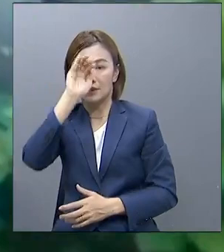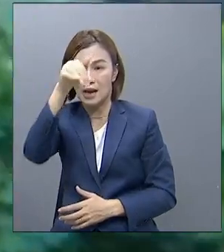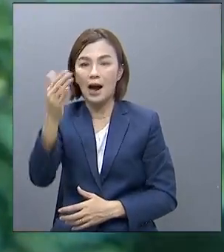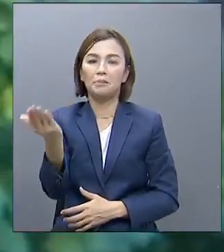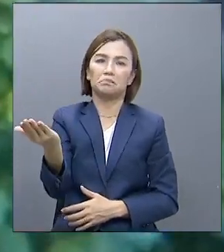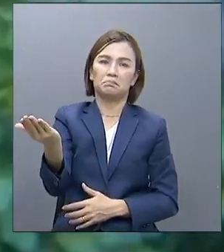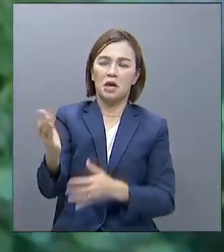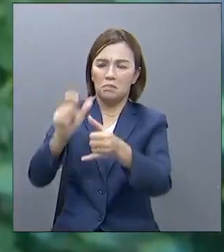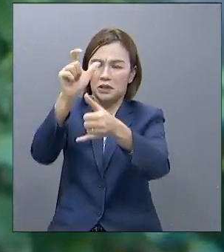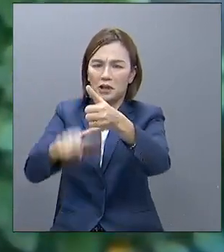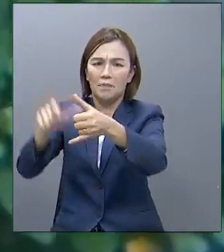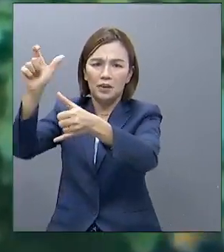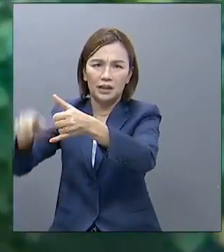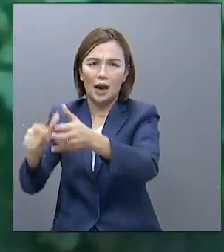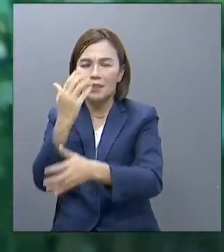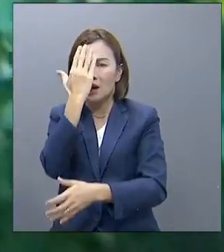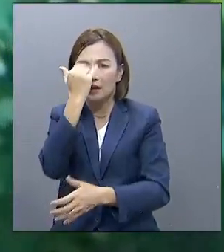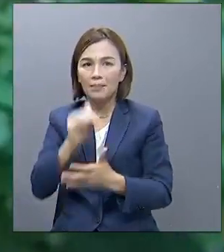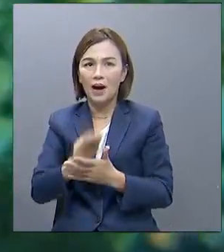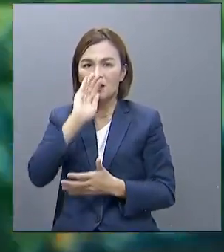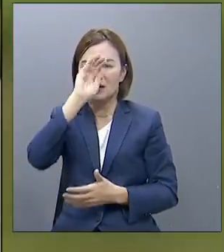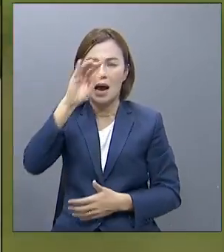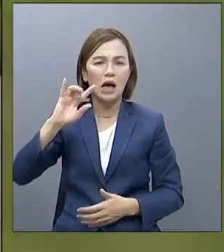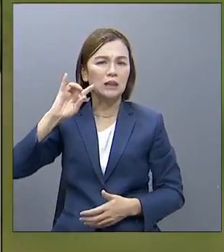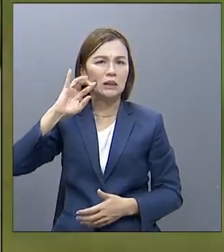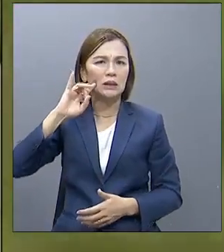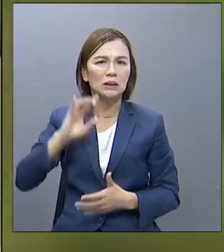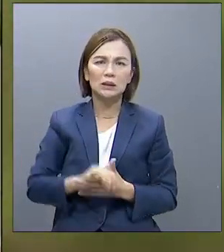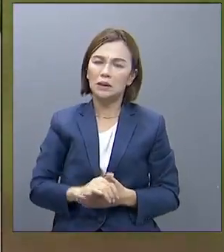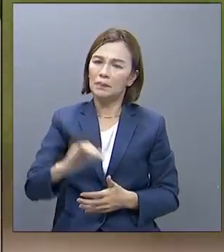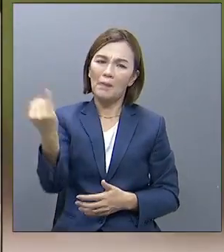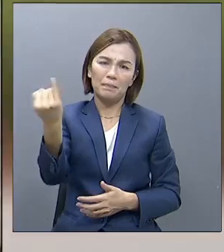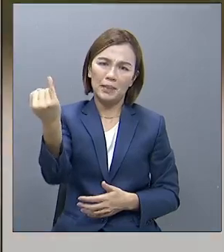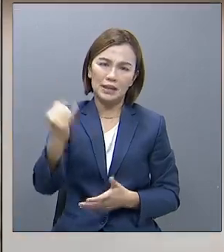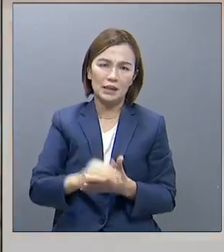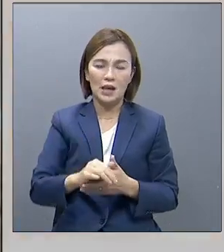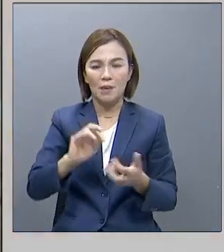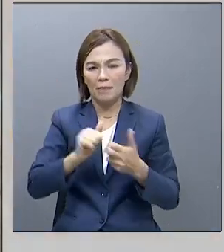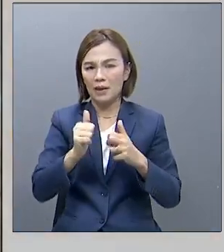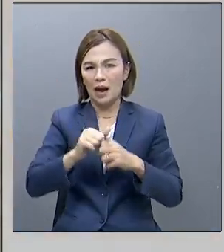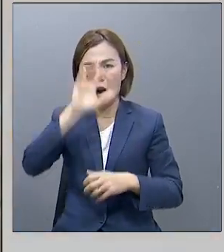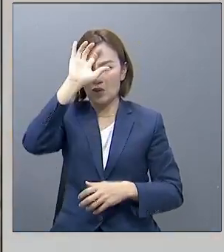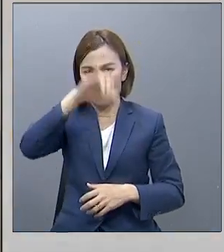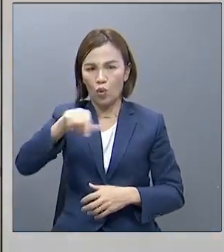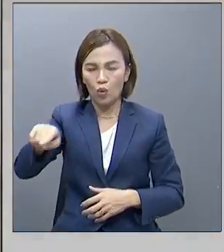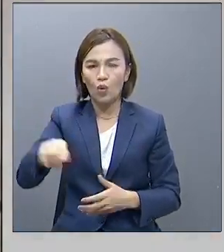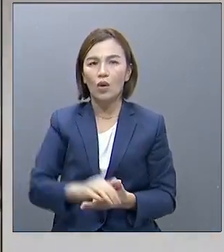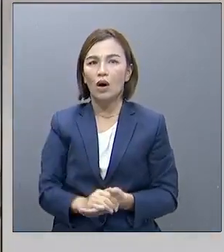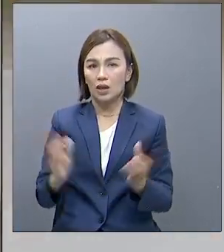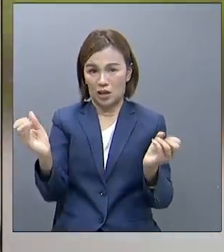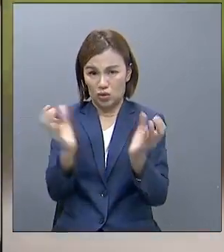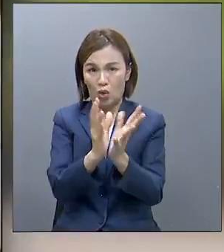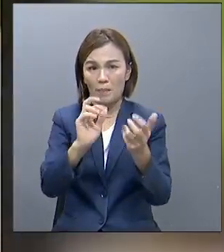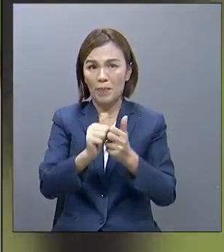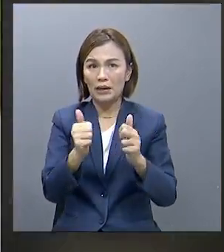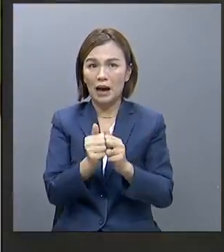ที่นะคะที่ปัจจุบันเนี่ยเขาเรียกว่าช้างเกเรแล้วก็มีความรุนแรงขึ้นค่ะอาจจะก่อให้เกิดความสูญ